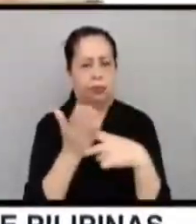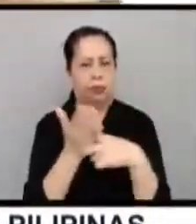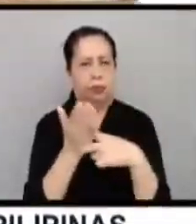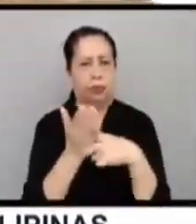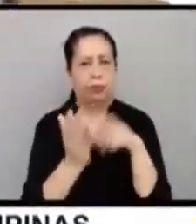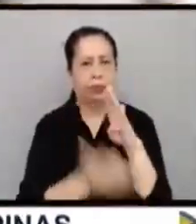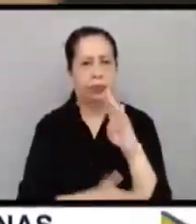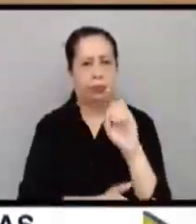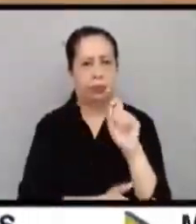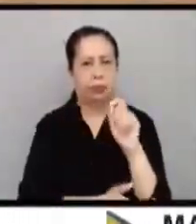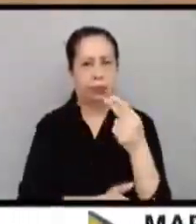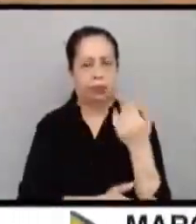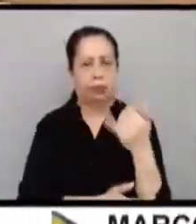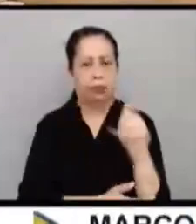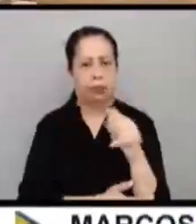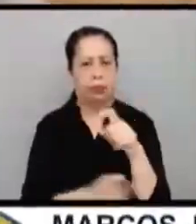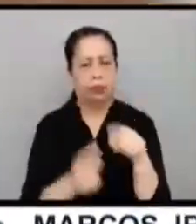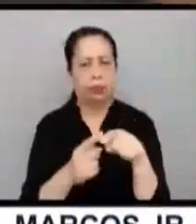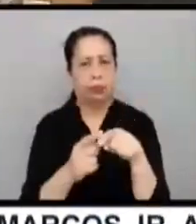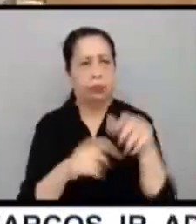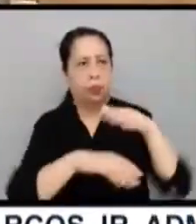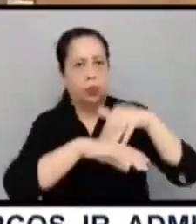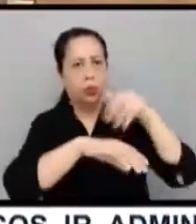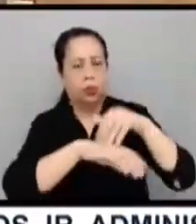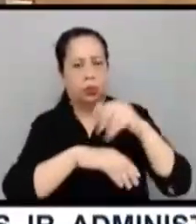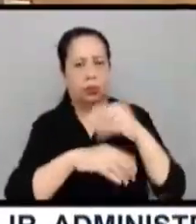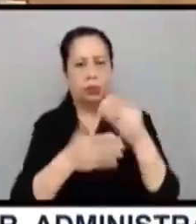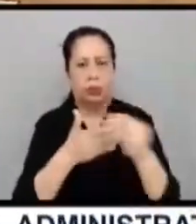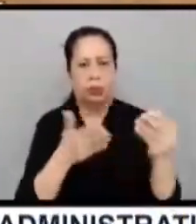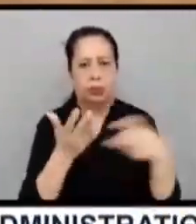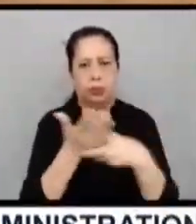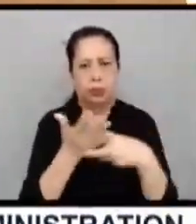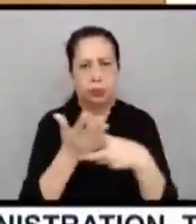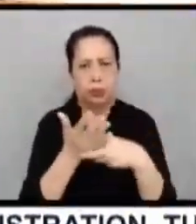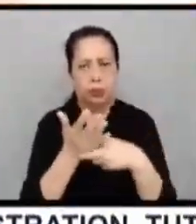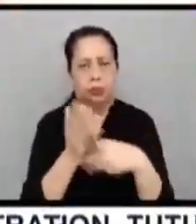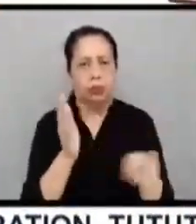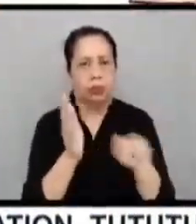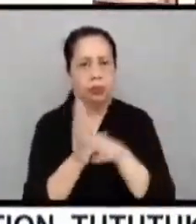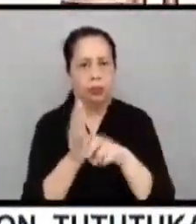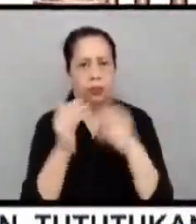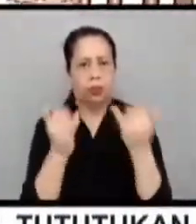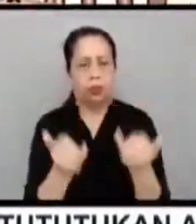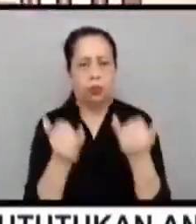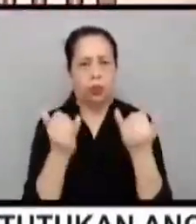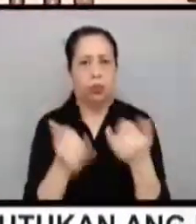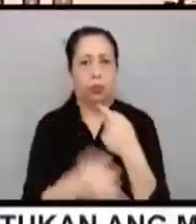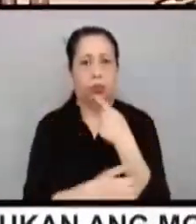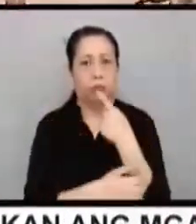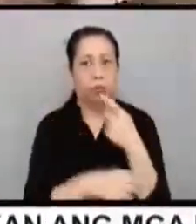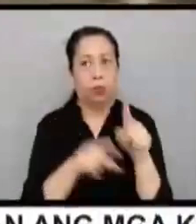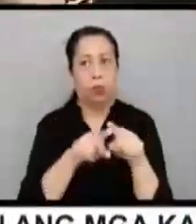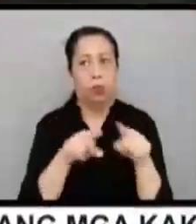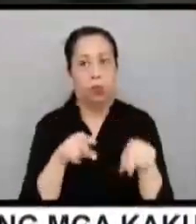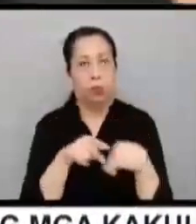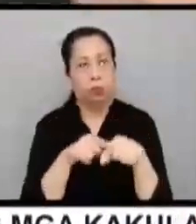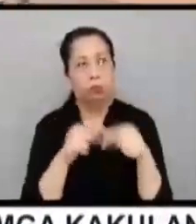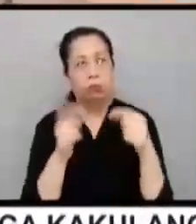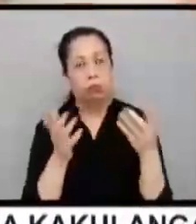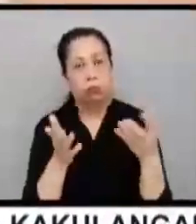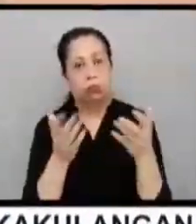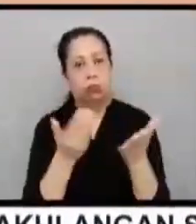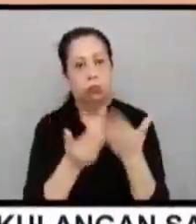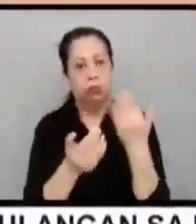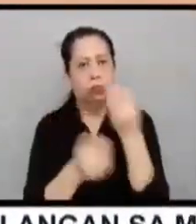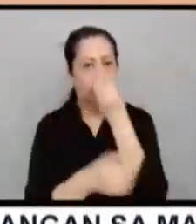nagtatawag pa rin sila ng mga pasahero na bibili ng ticket at sasakay ngayong araw. At sinasabi rin nila na halos